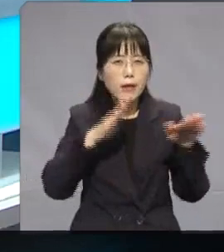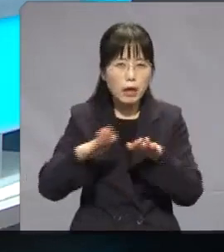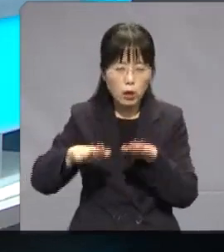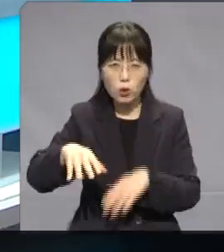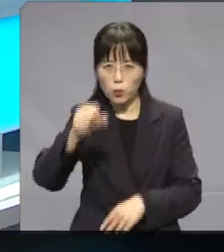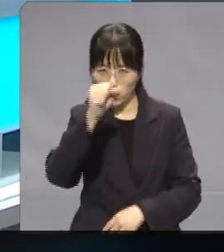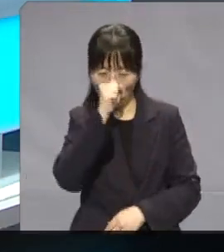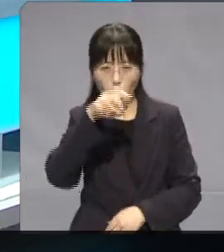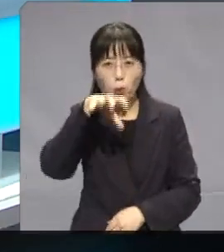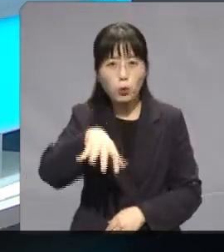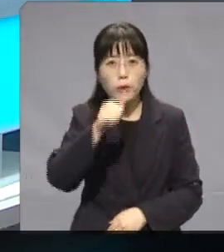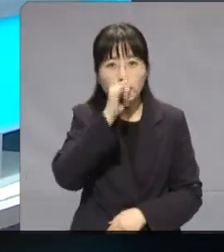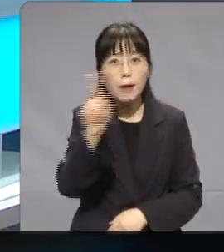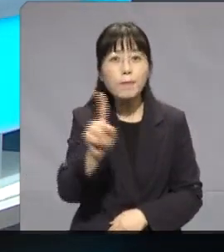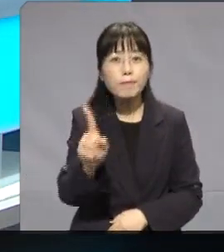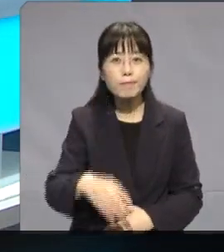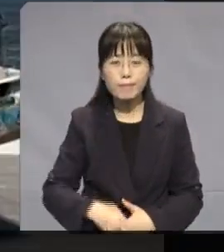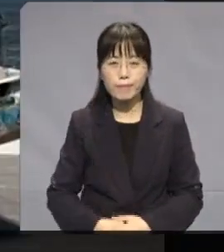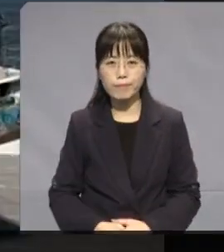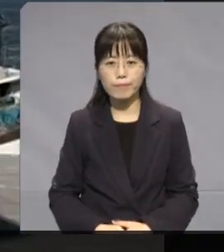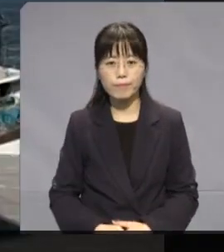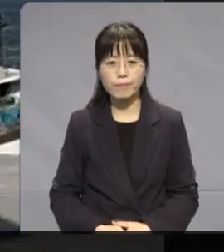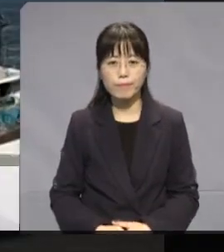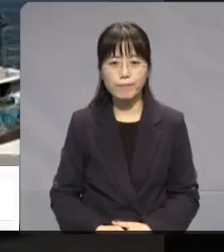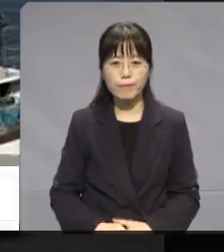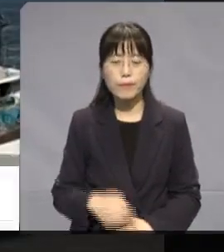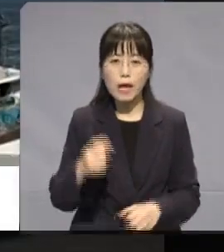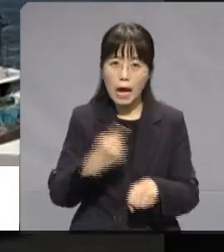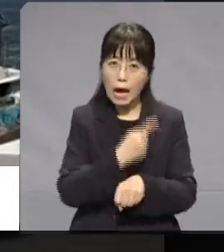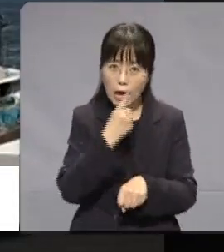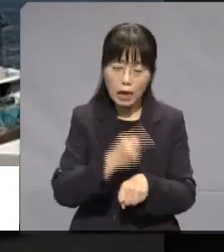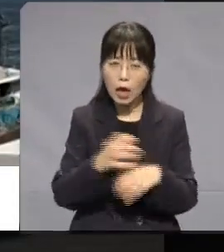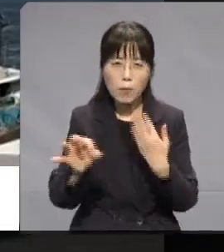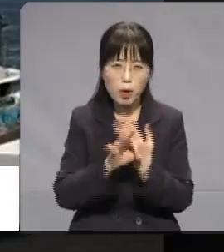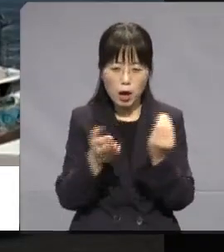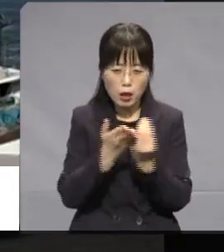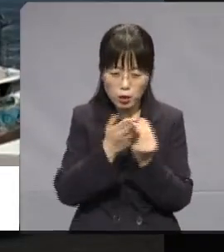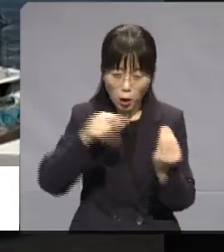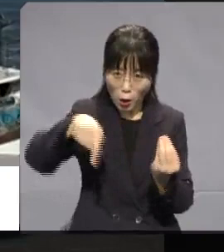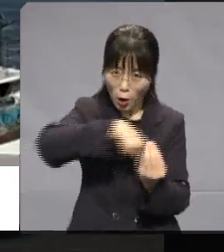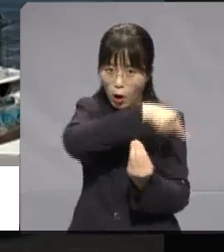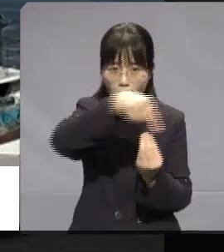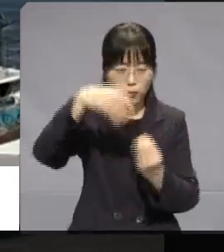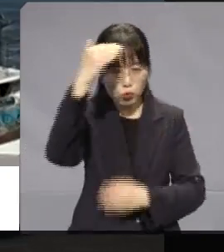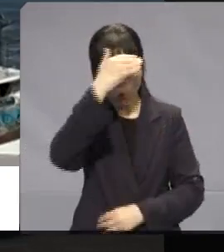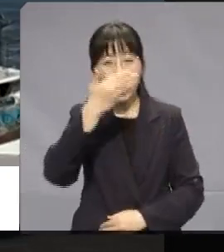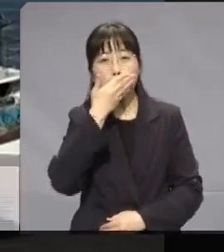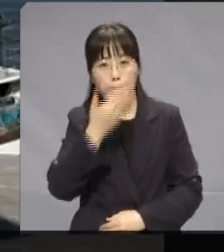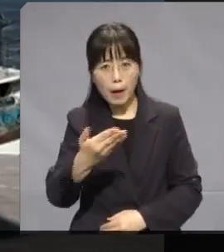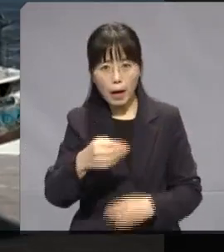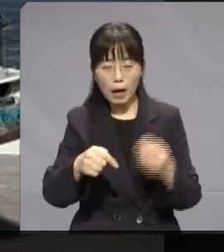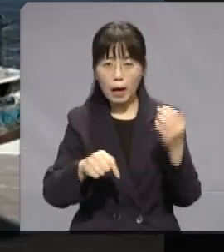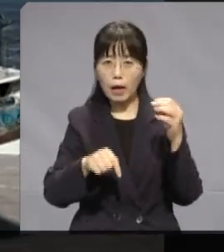섬이 있다면서요. 네, 약 1시간이면 섬 한 바퀴를 구경할 수 있는